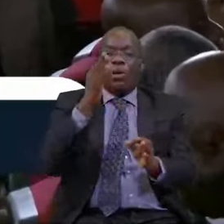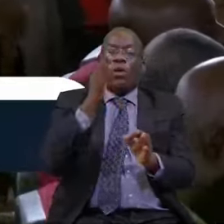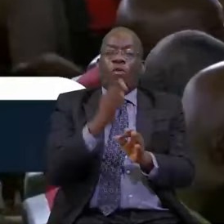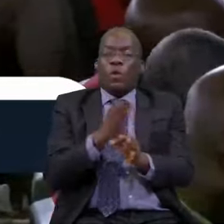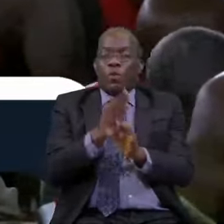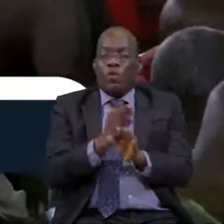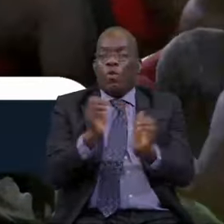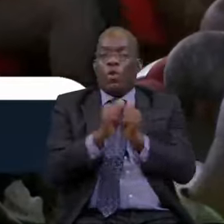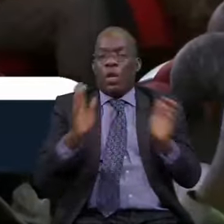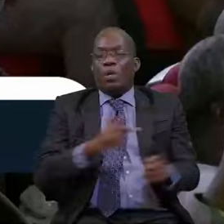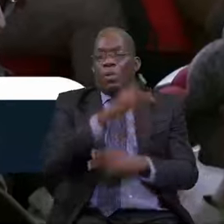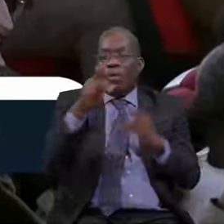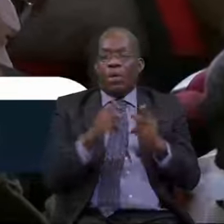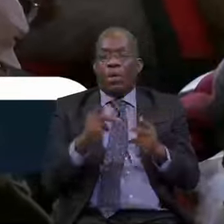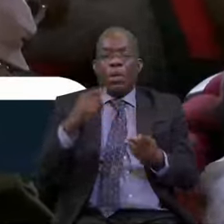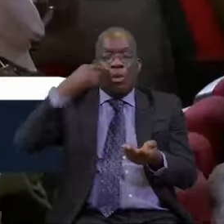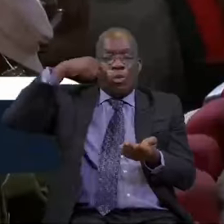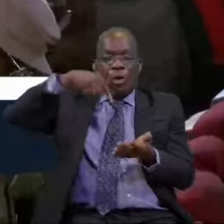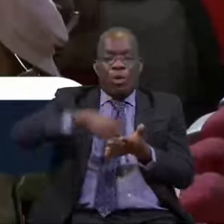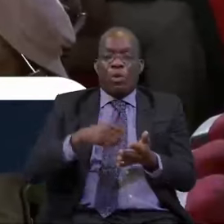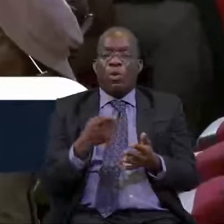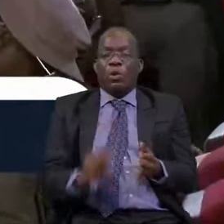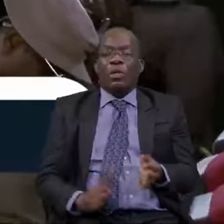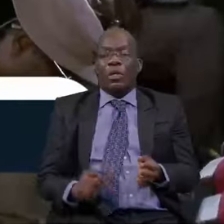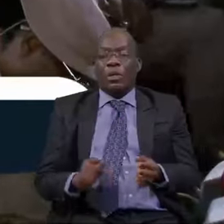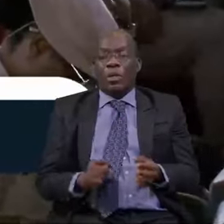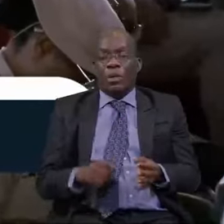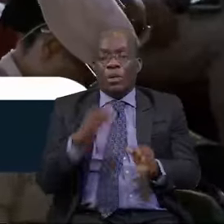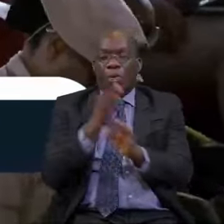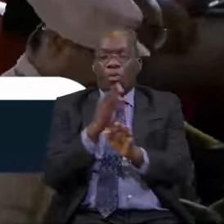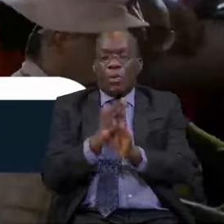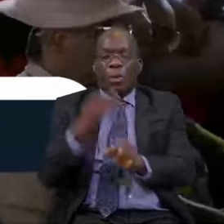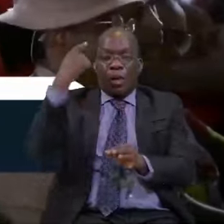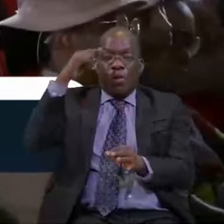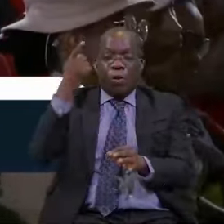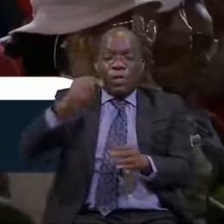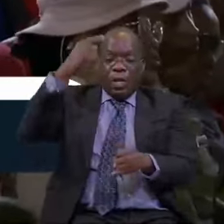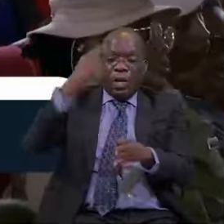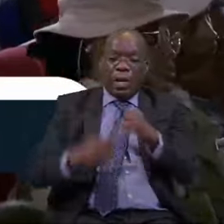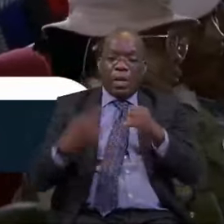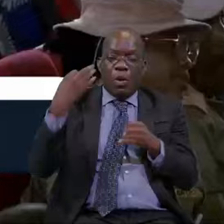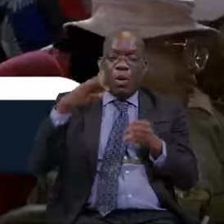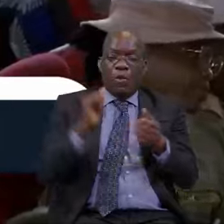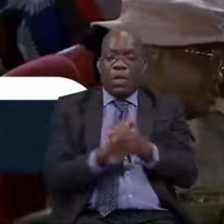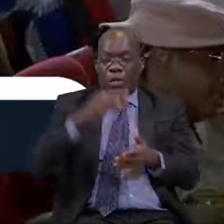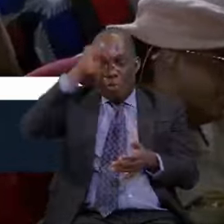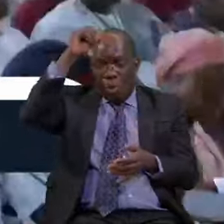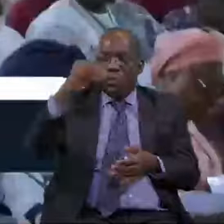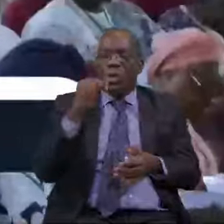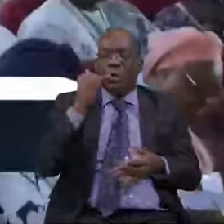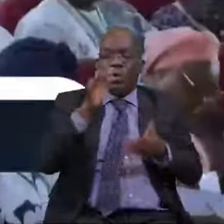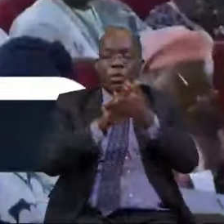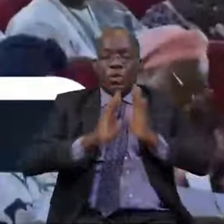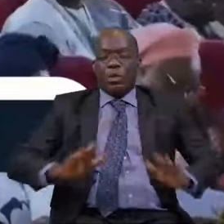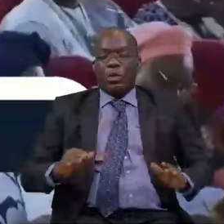droit. Observe celui qui est intègre et regarde celui qui est droit, car il y a une postérité pour l'homme de paix.